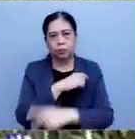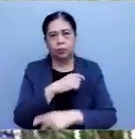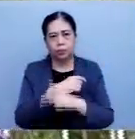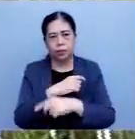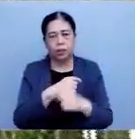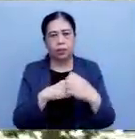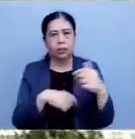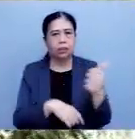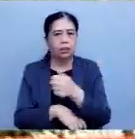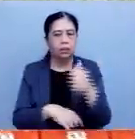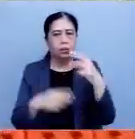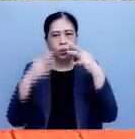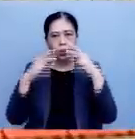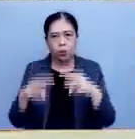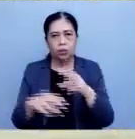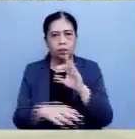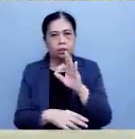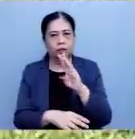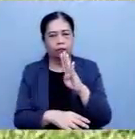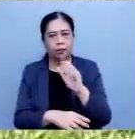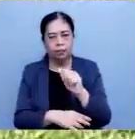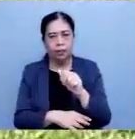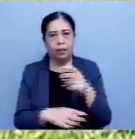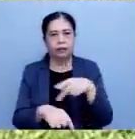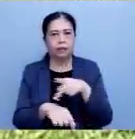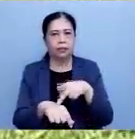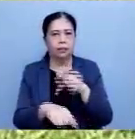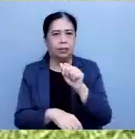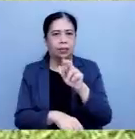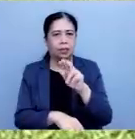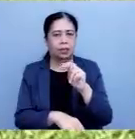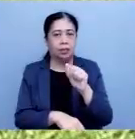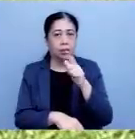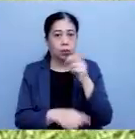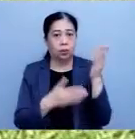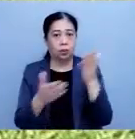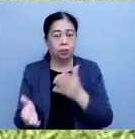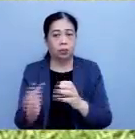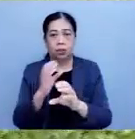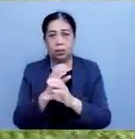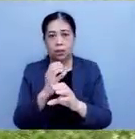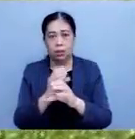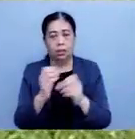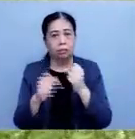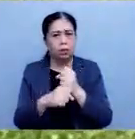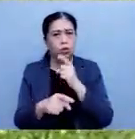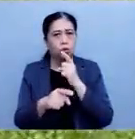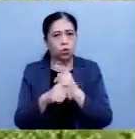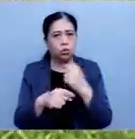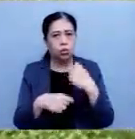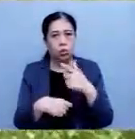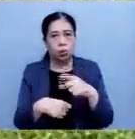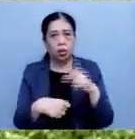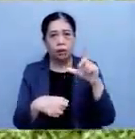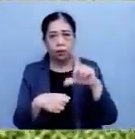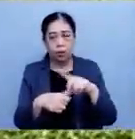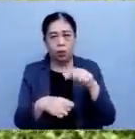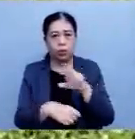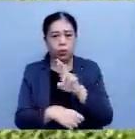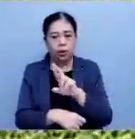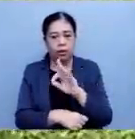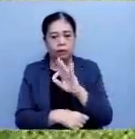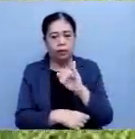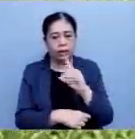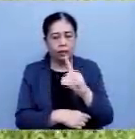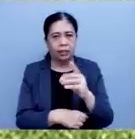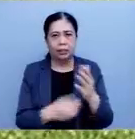na manonood ng FIBA opening sa Philippine Arena. Sa mga magdadala ng sasakyan, siguraduhin na may load ang EasyTrip RFID